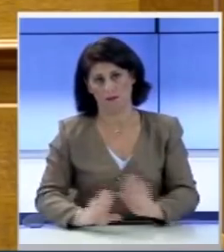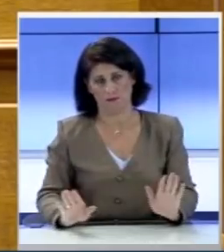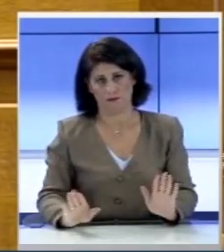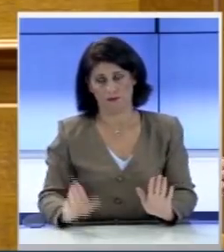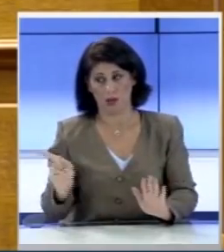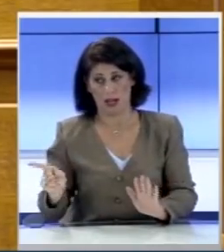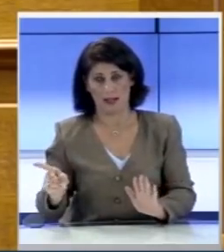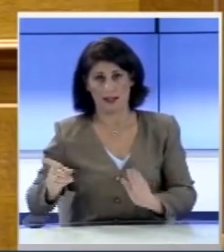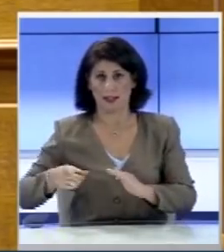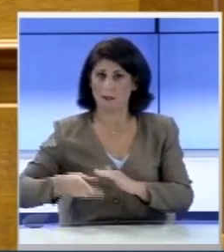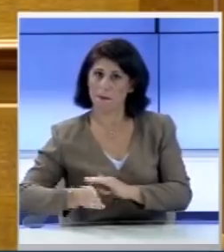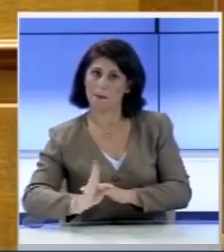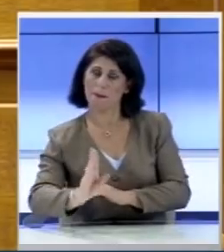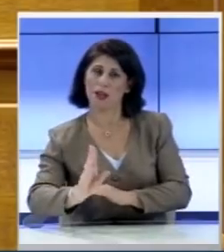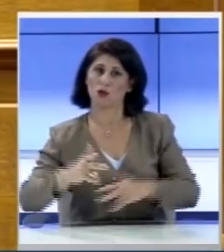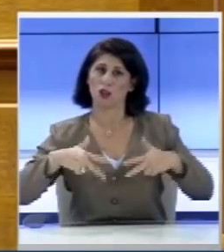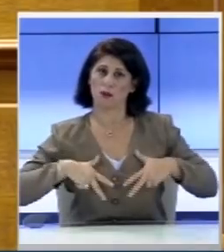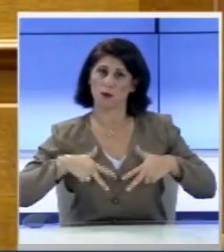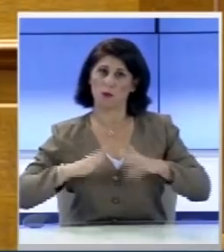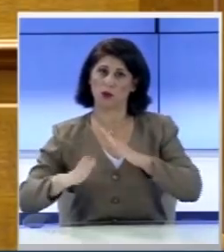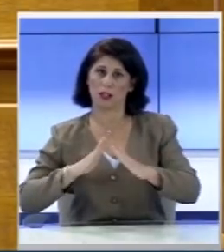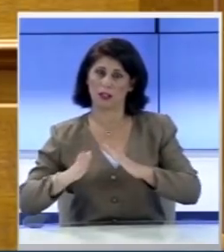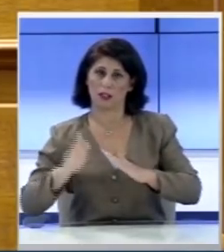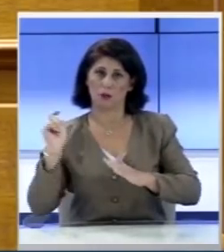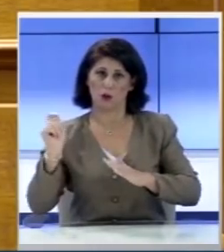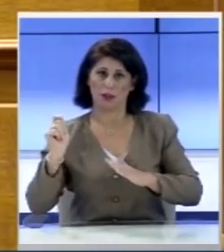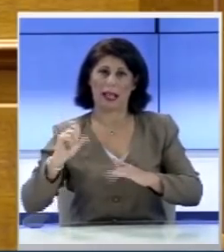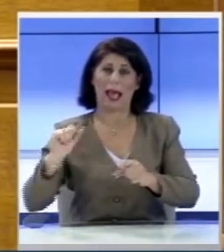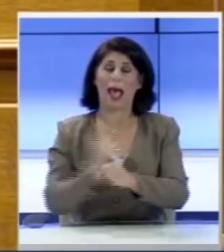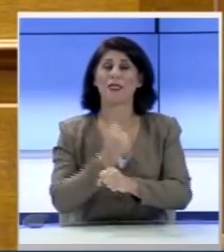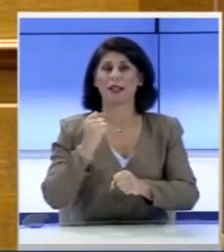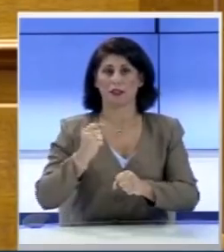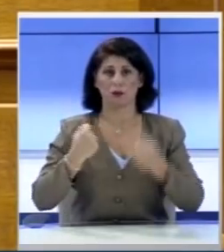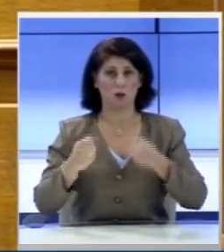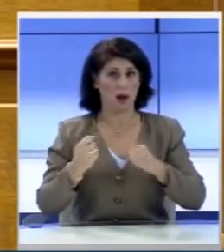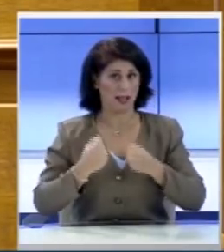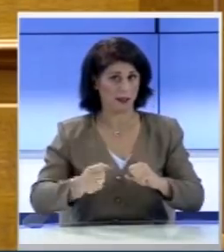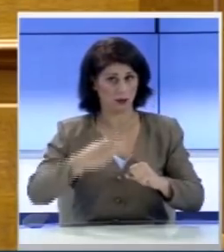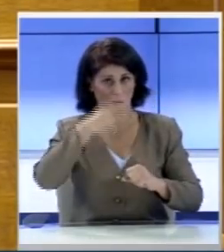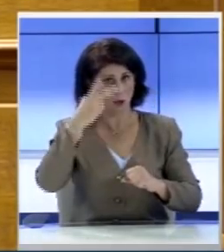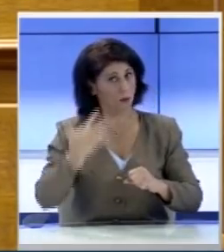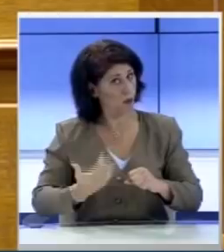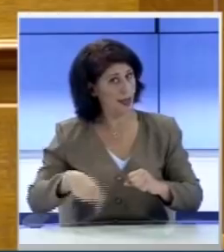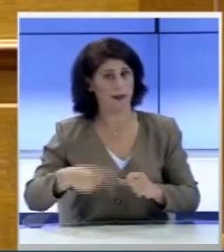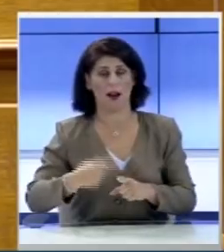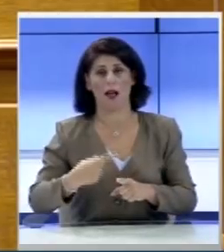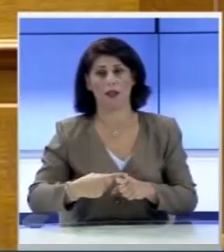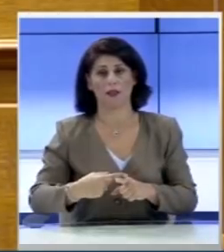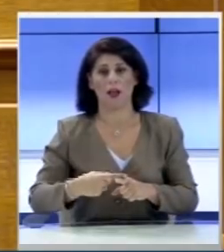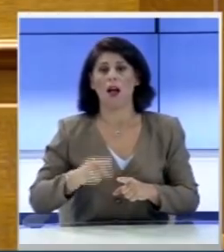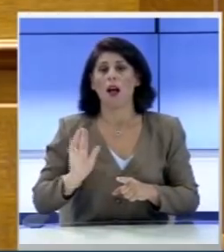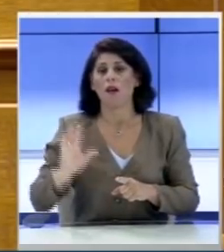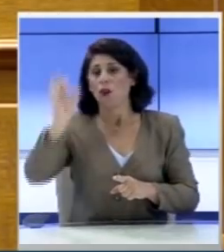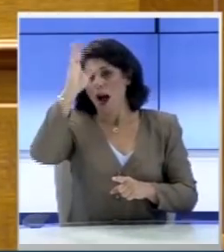ένας μέσω του Υπουργού Προστασίας του Πολίτη φτάνει να χαρακτηρίζει εθνικισμό την άσκηση του δικαιώματος που έχει η χώρα, αφού